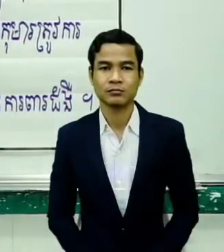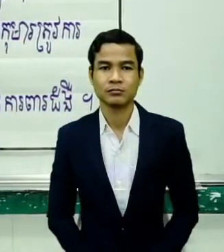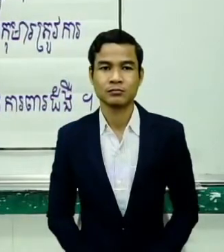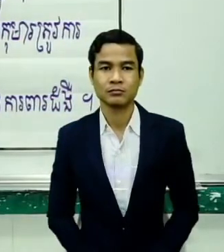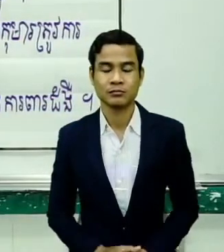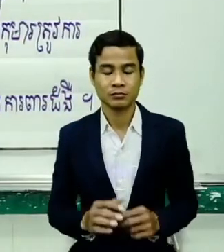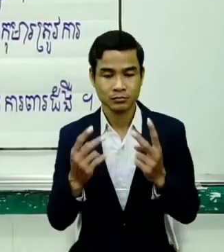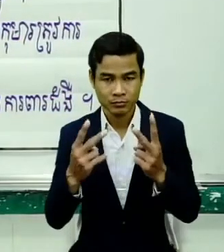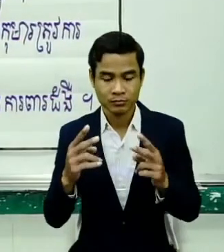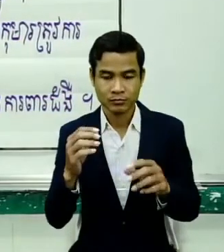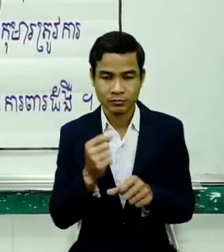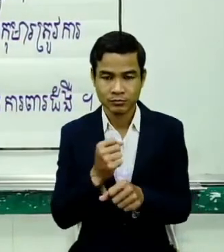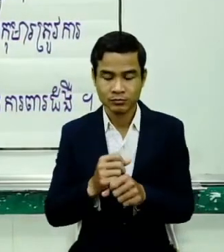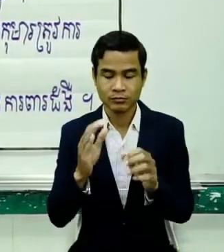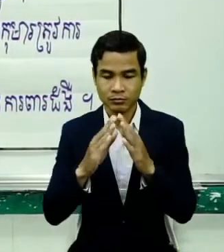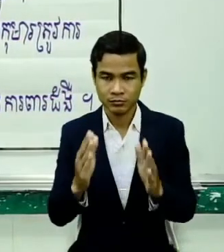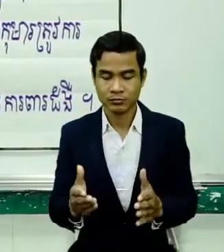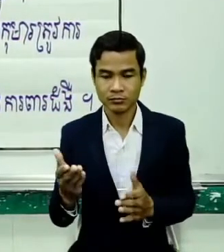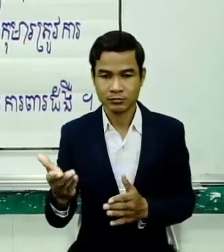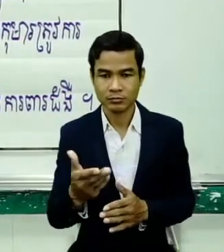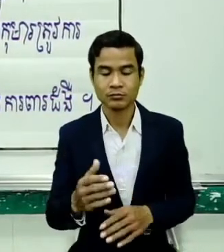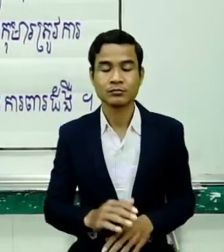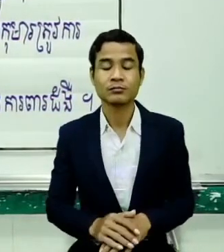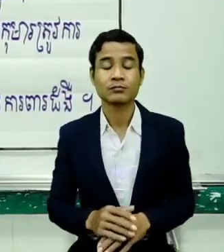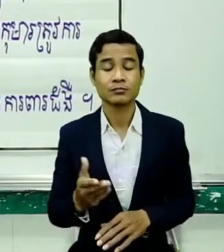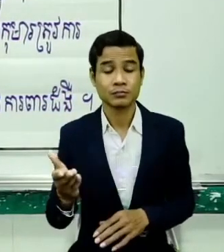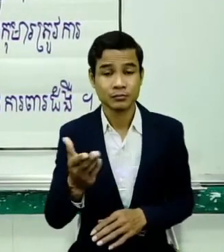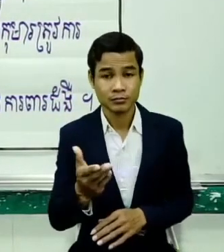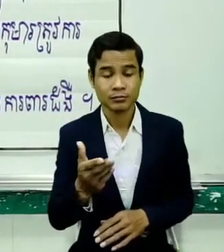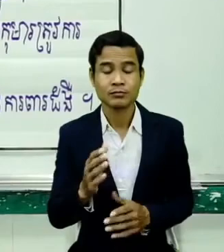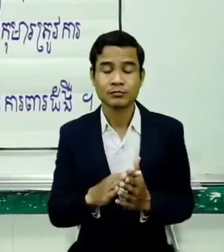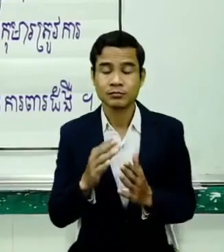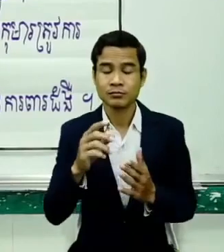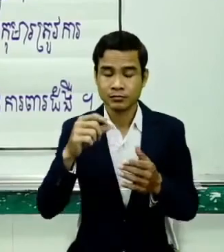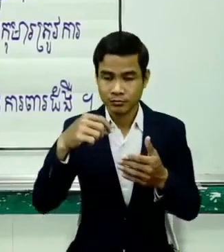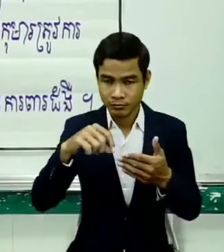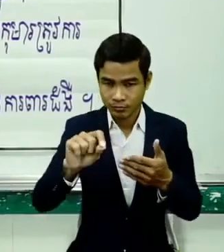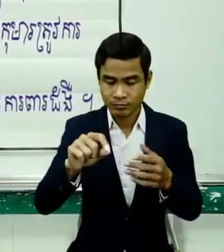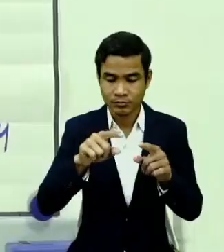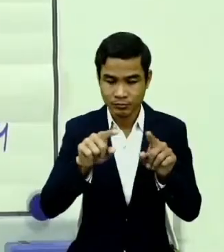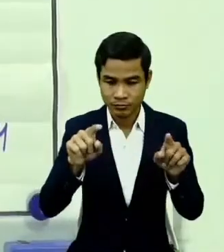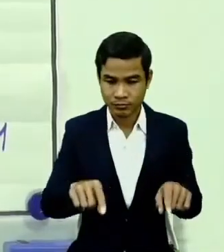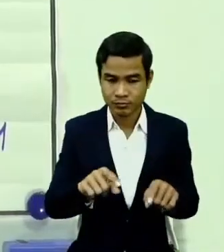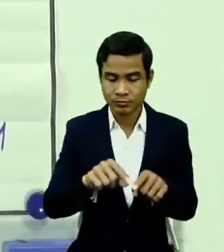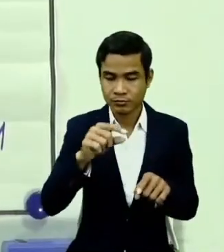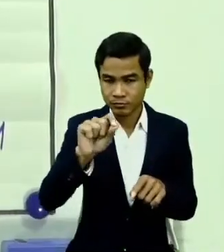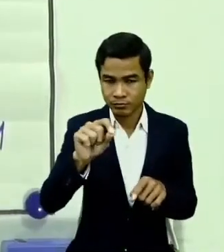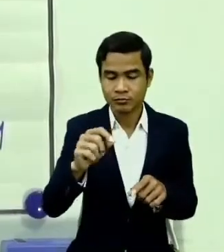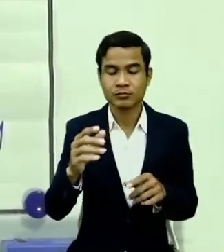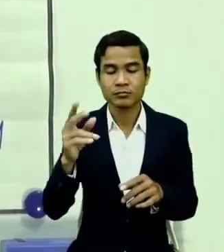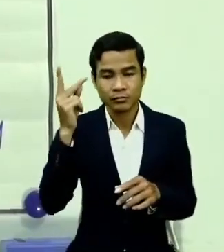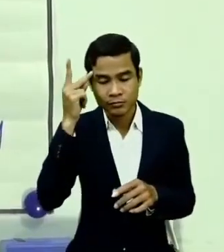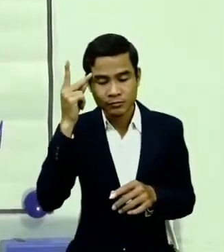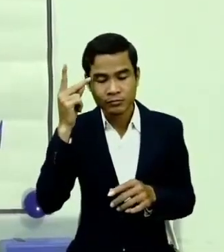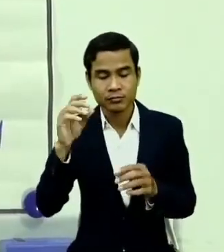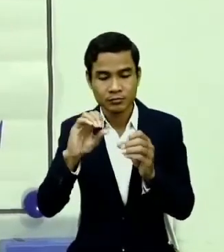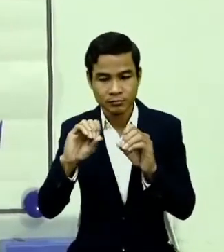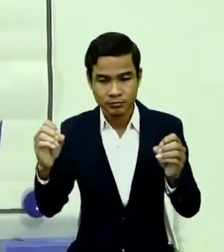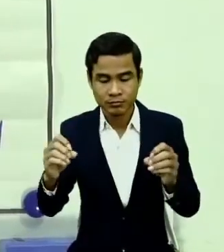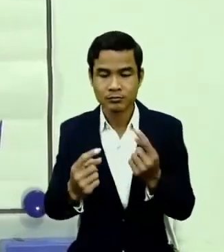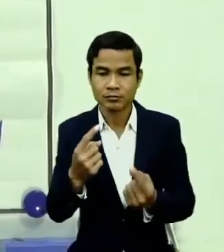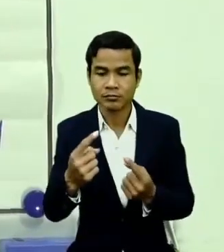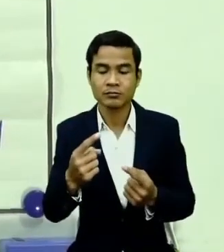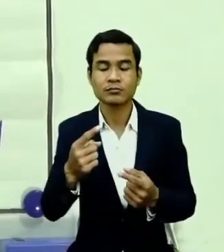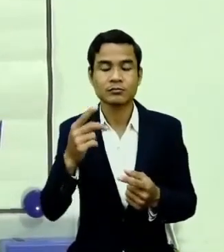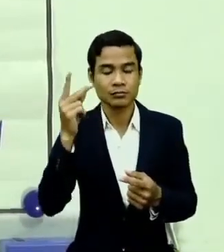សូមមើលកិច្ចការផ្ទះរបស់យើងចូលគូសសញ្ញាគ្រីក្នុងប្រអប់ចំពោះលបាសណាដែល